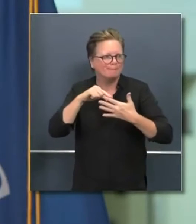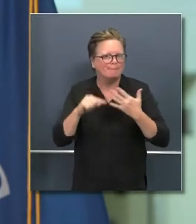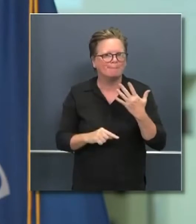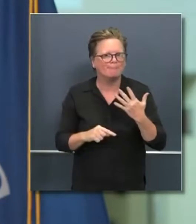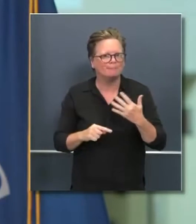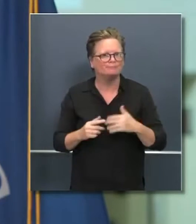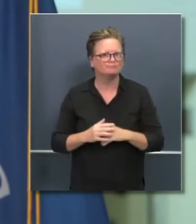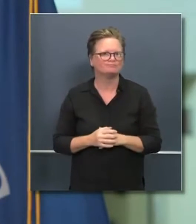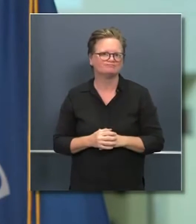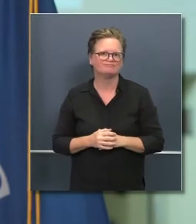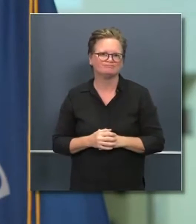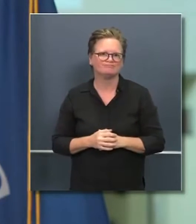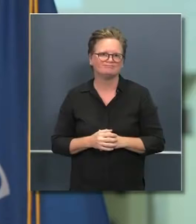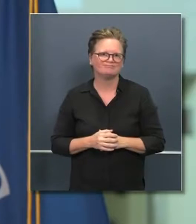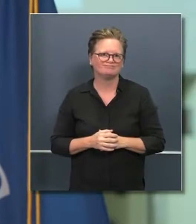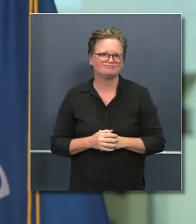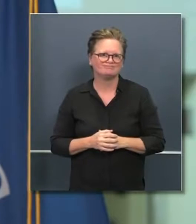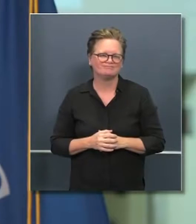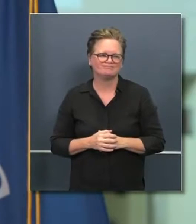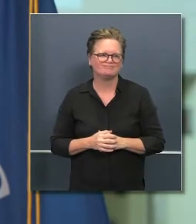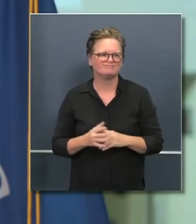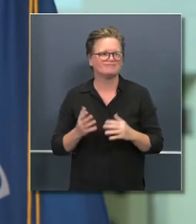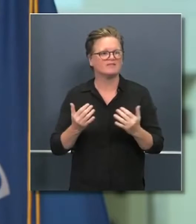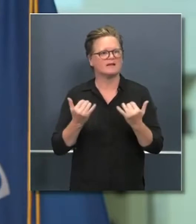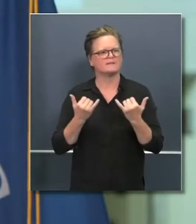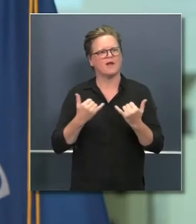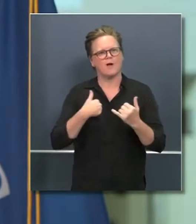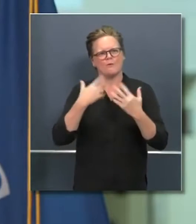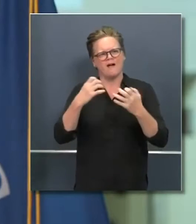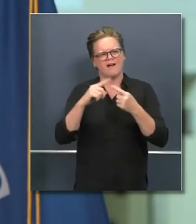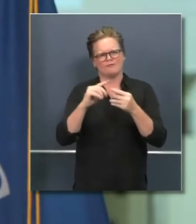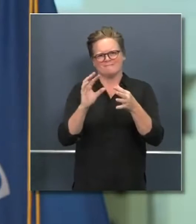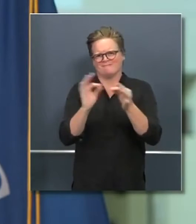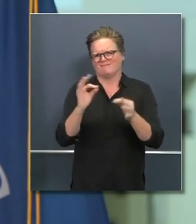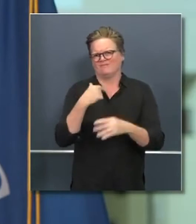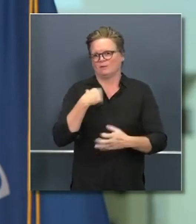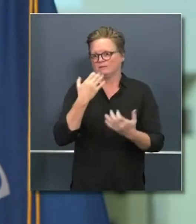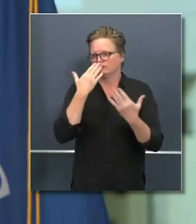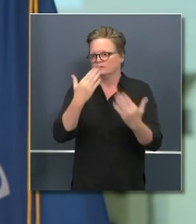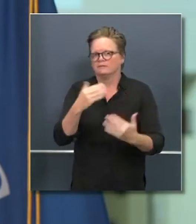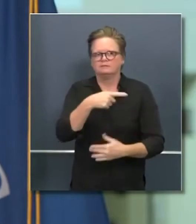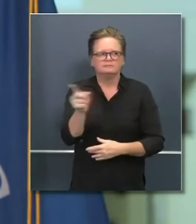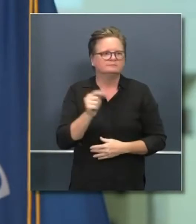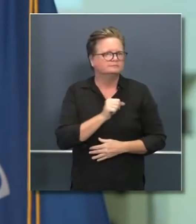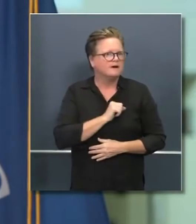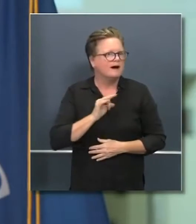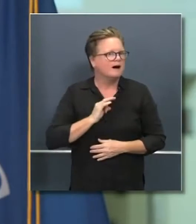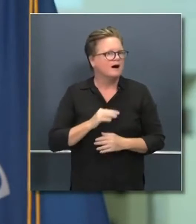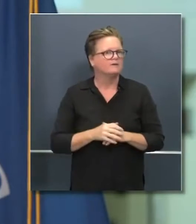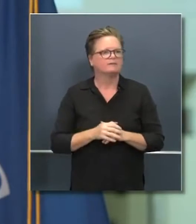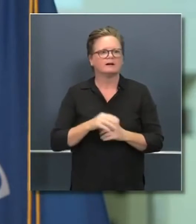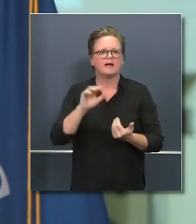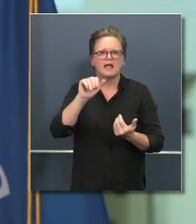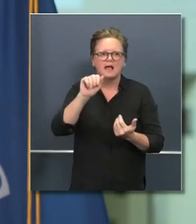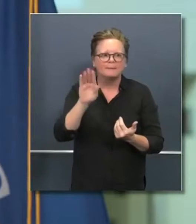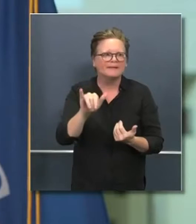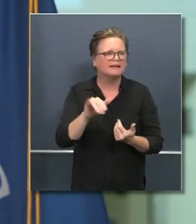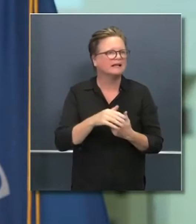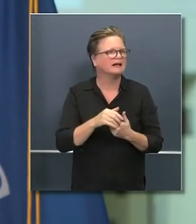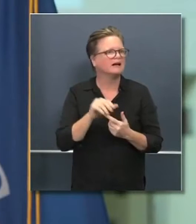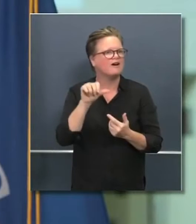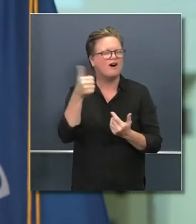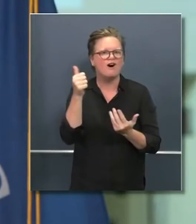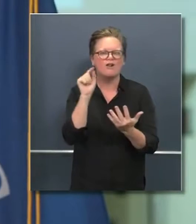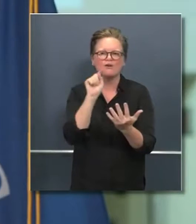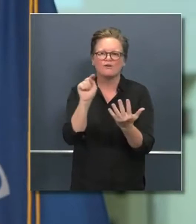tiểu bang Cali của chúng ta đã có được trong cuộc chiến chống lại đại dịch COVID-19. Chính vì vậy mà thống đốc tiểu bang Cali